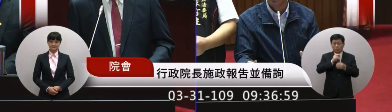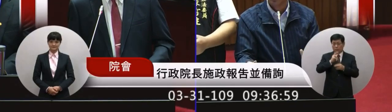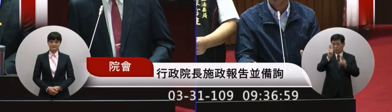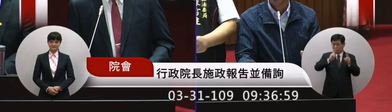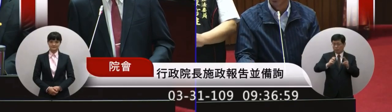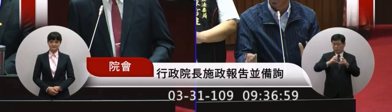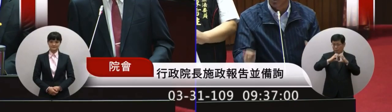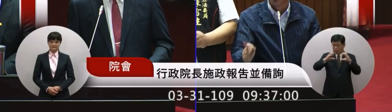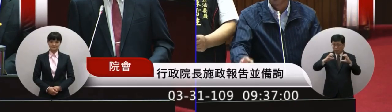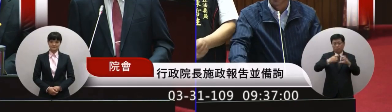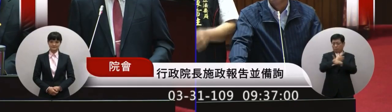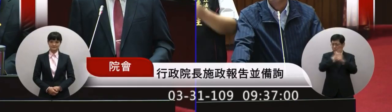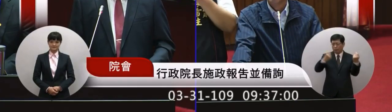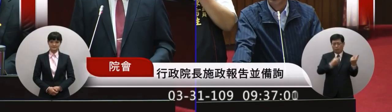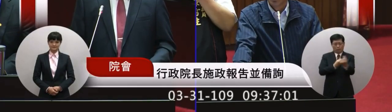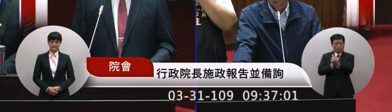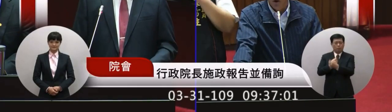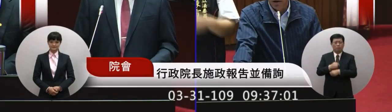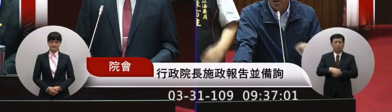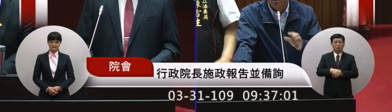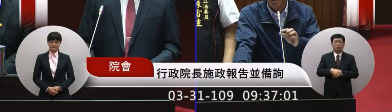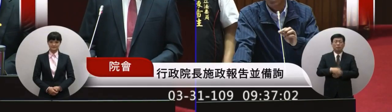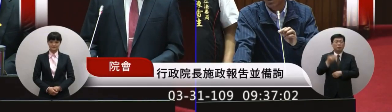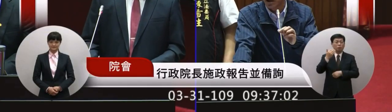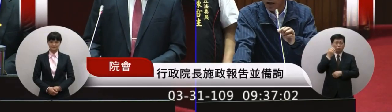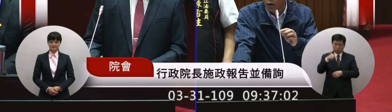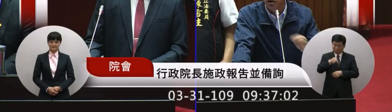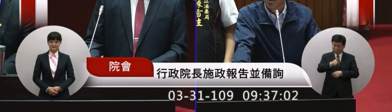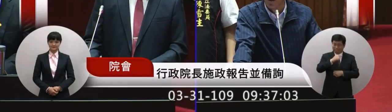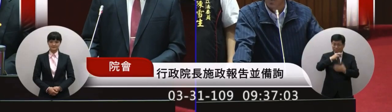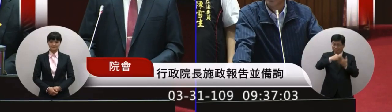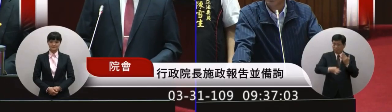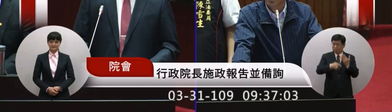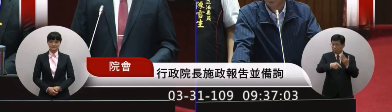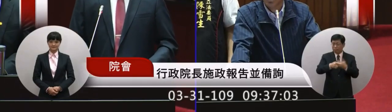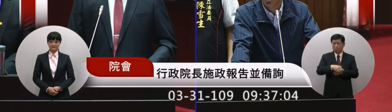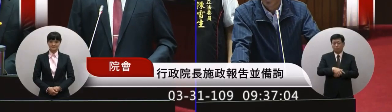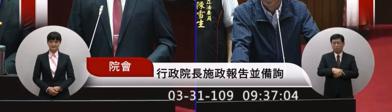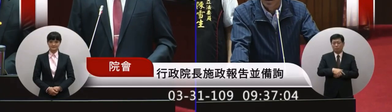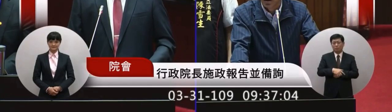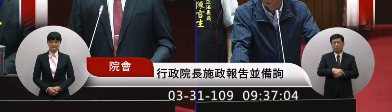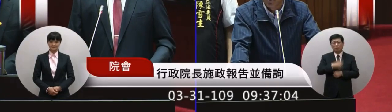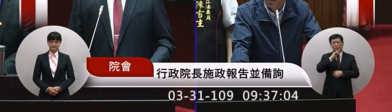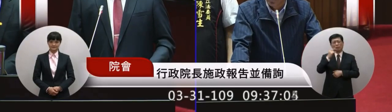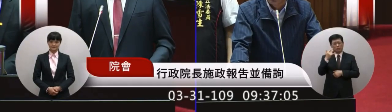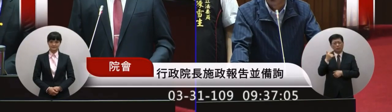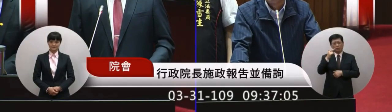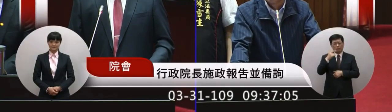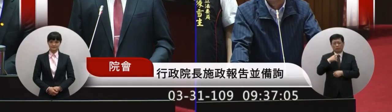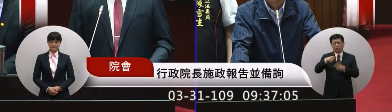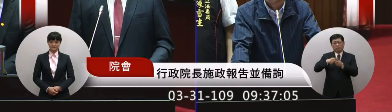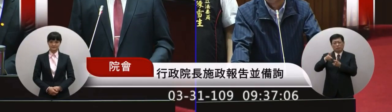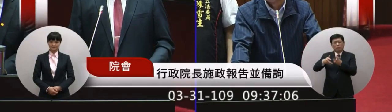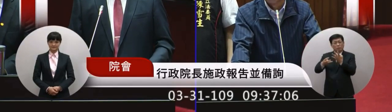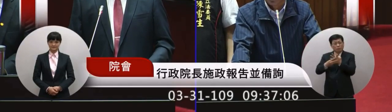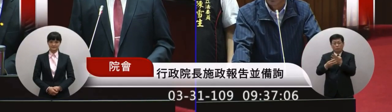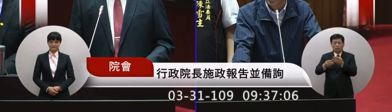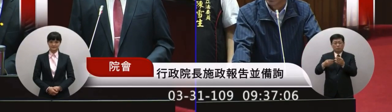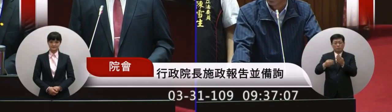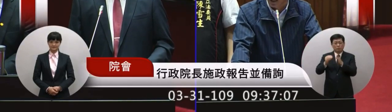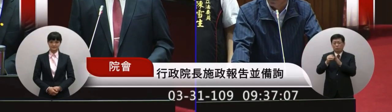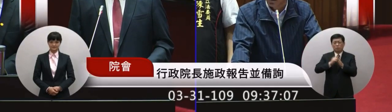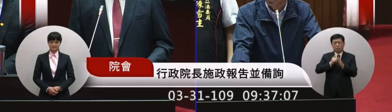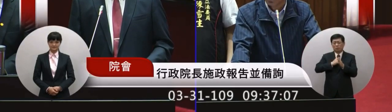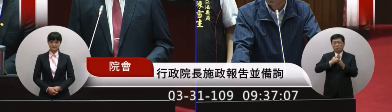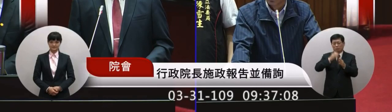格必须要统一化。光是这样子的一个要求啊，就一直工业局这边一直没有办法跟